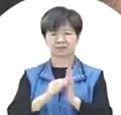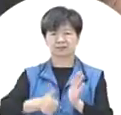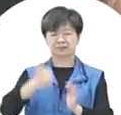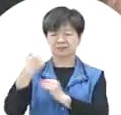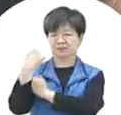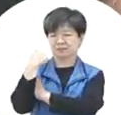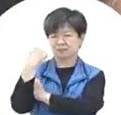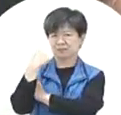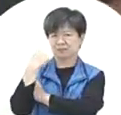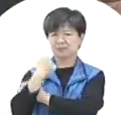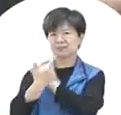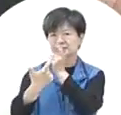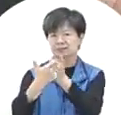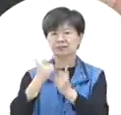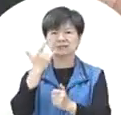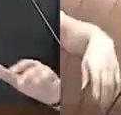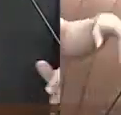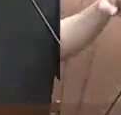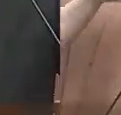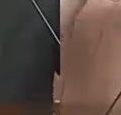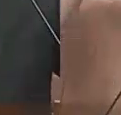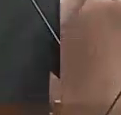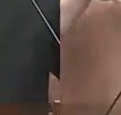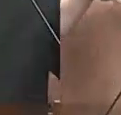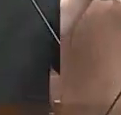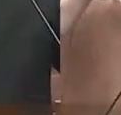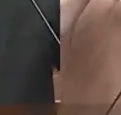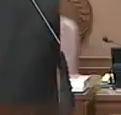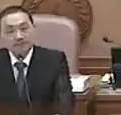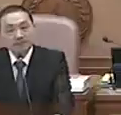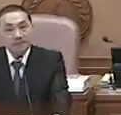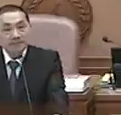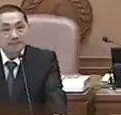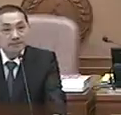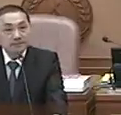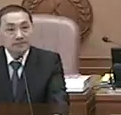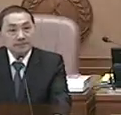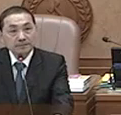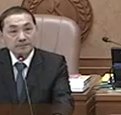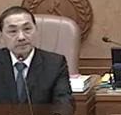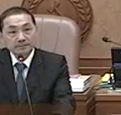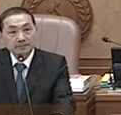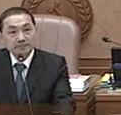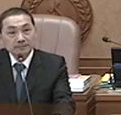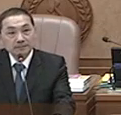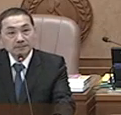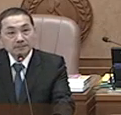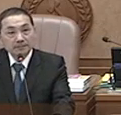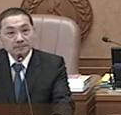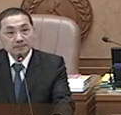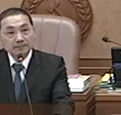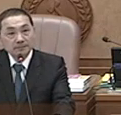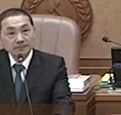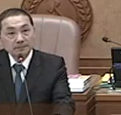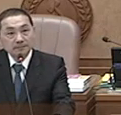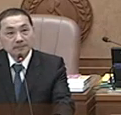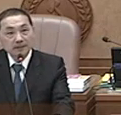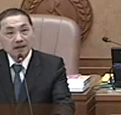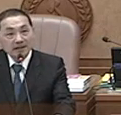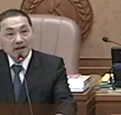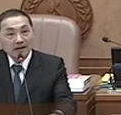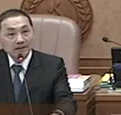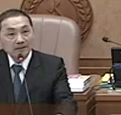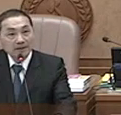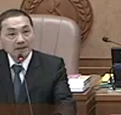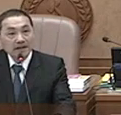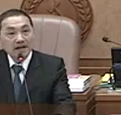好往这个方向来，把他这个往这个方向来走，好不好？ 好，谢谢。 请局长书面答复啊，市长好。 好，